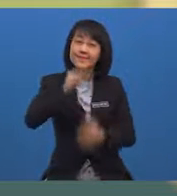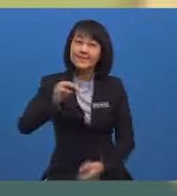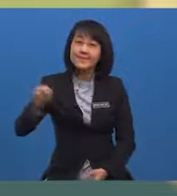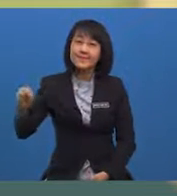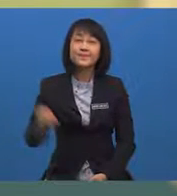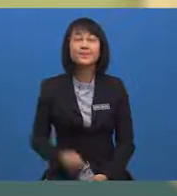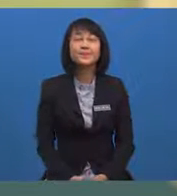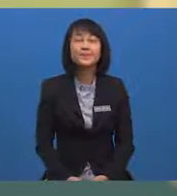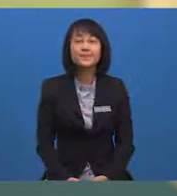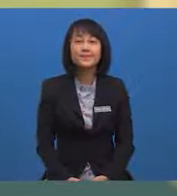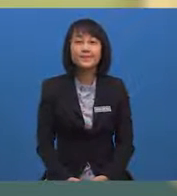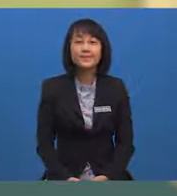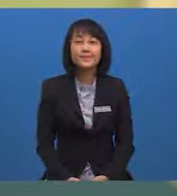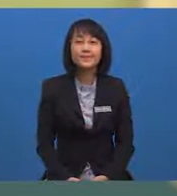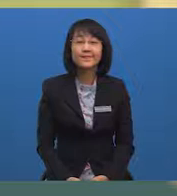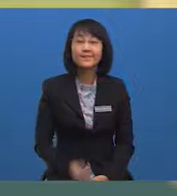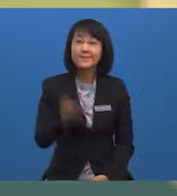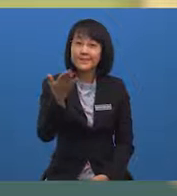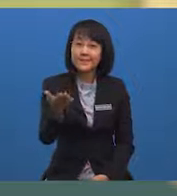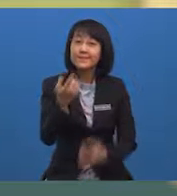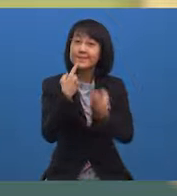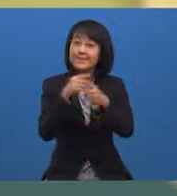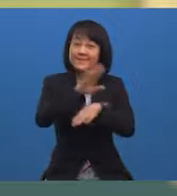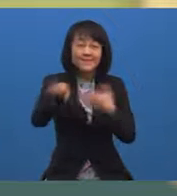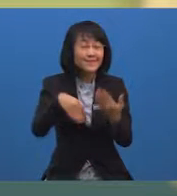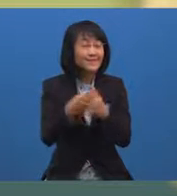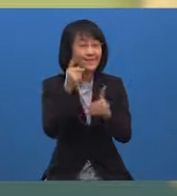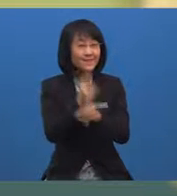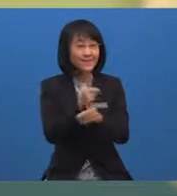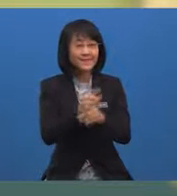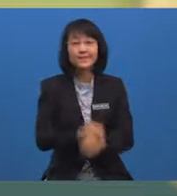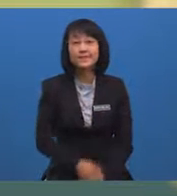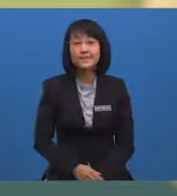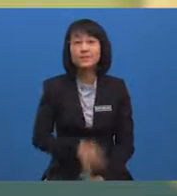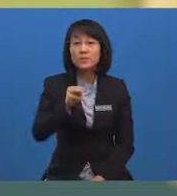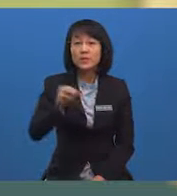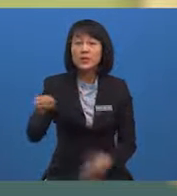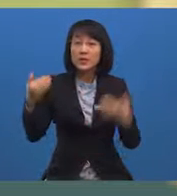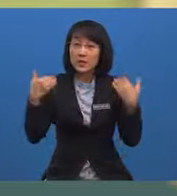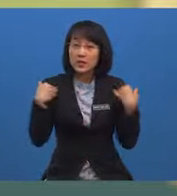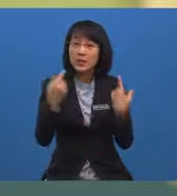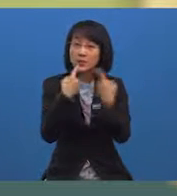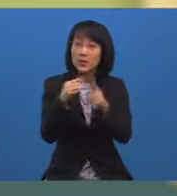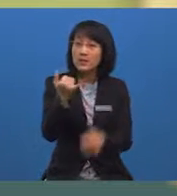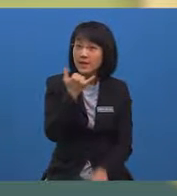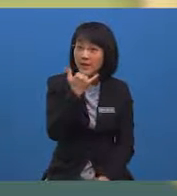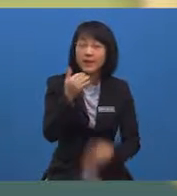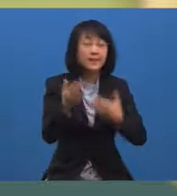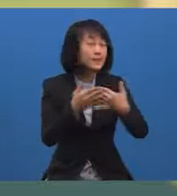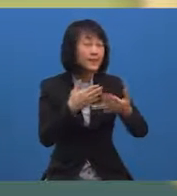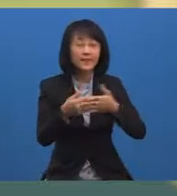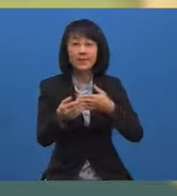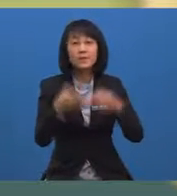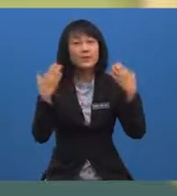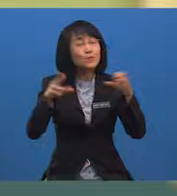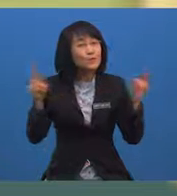anda menjawab dengan semua betul. Murid-murid yang tidak dapat menjawab dengan betul, cuba usaha